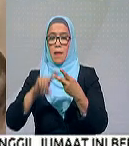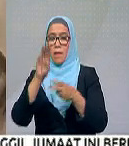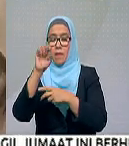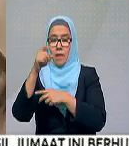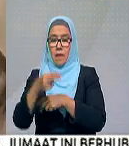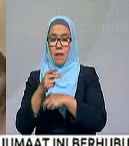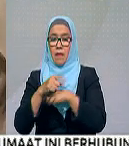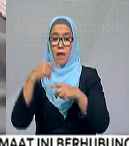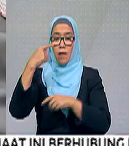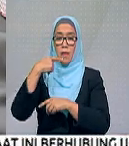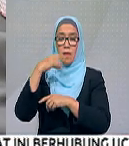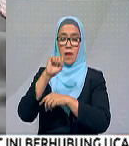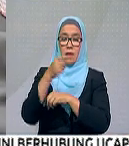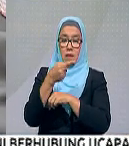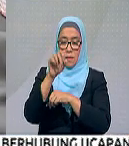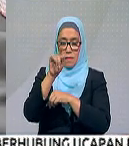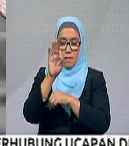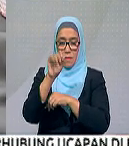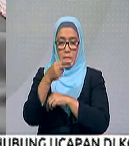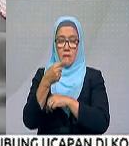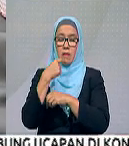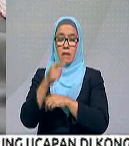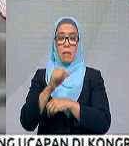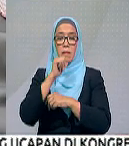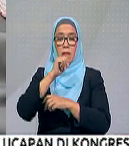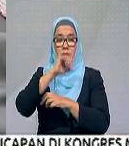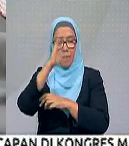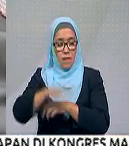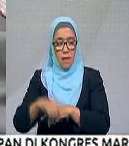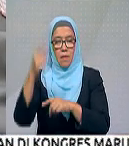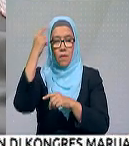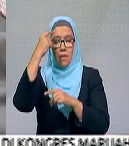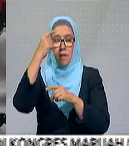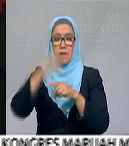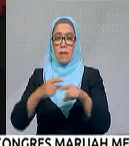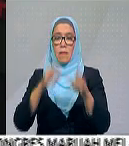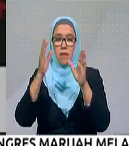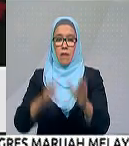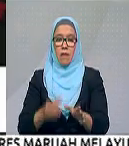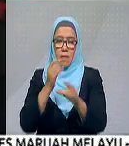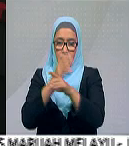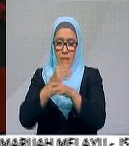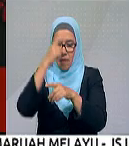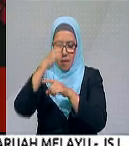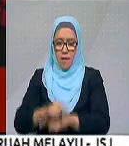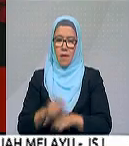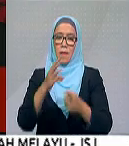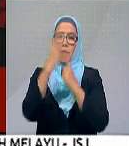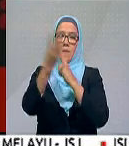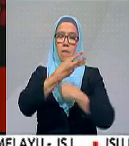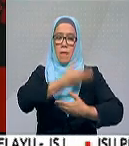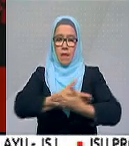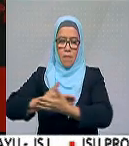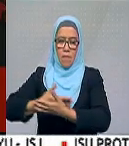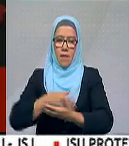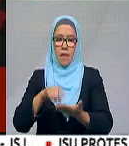tidak menyangka ada pihak yang sanggup bersusah payah demi kebajikan anak-anak tahfiz. Saya membuka pondok, saya tidak